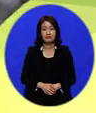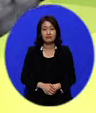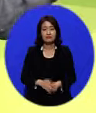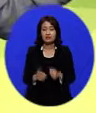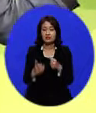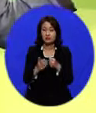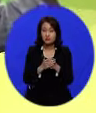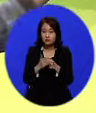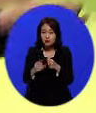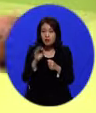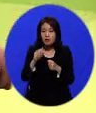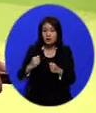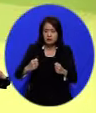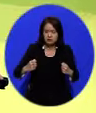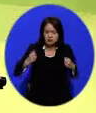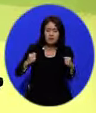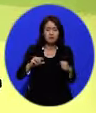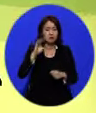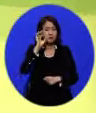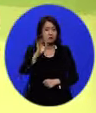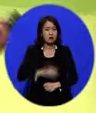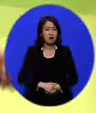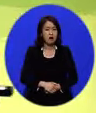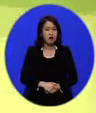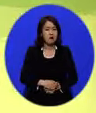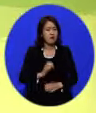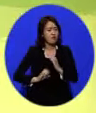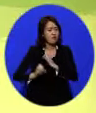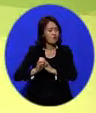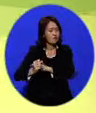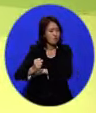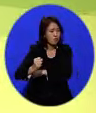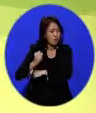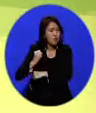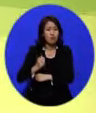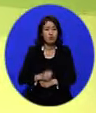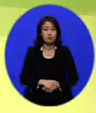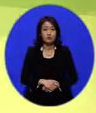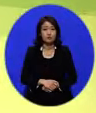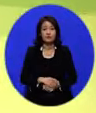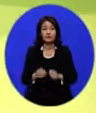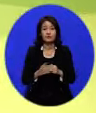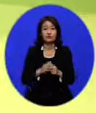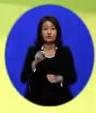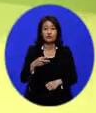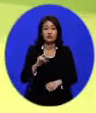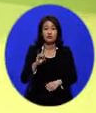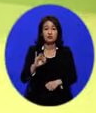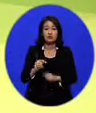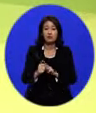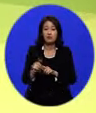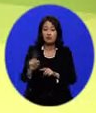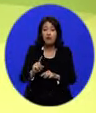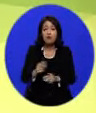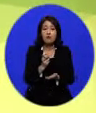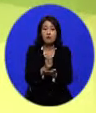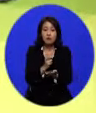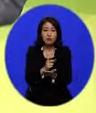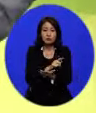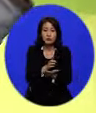그러니 이 사람들이 힘이 얼마나 있겠어요. 파워프레이지죠. 그죠? 네. 그래서 유대인들이 미국의 로스쿨,